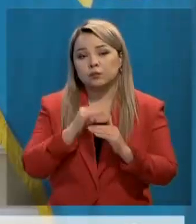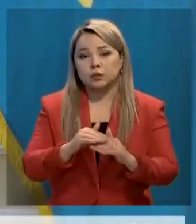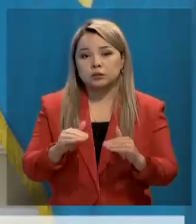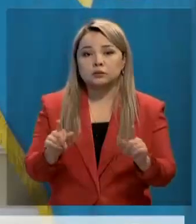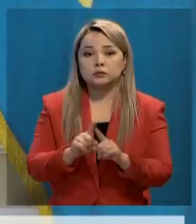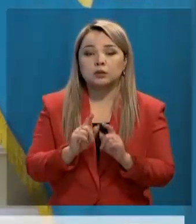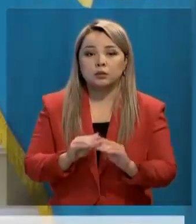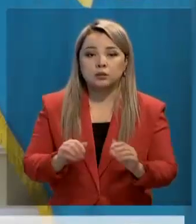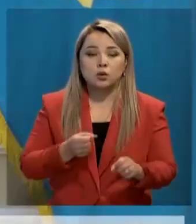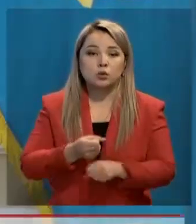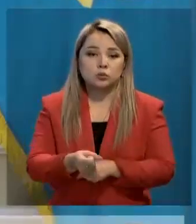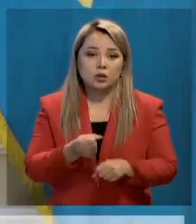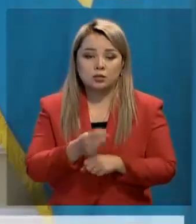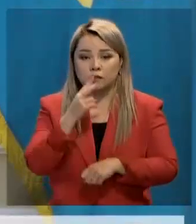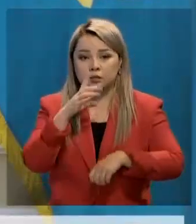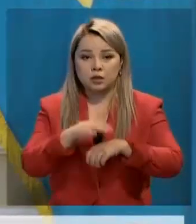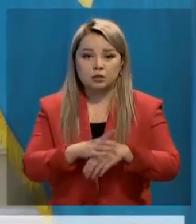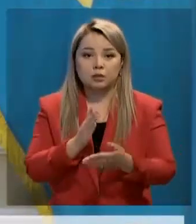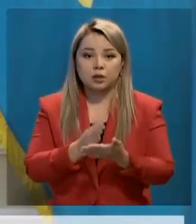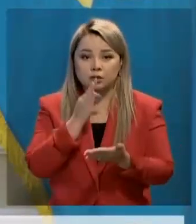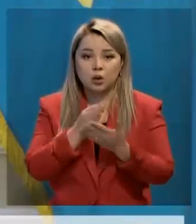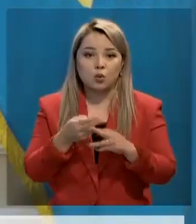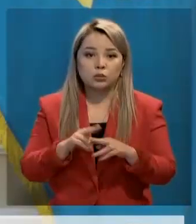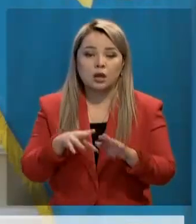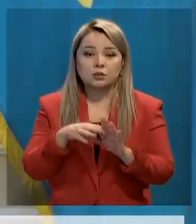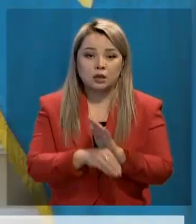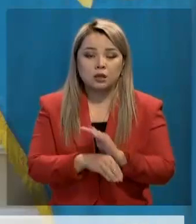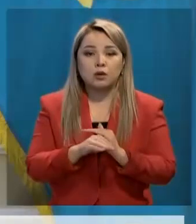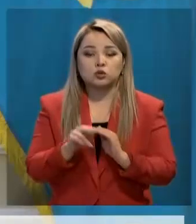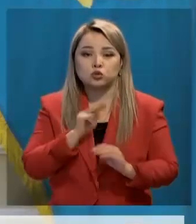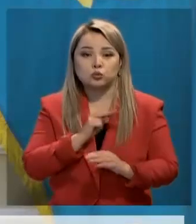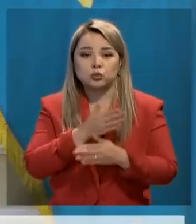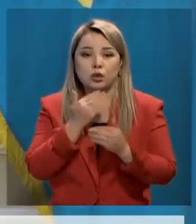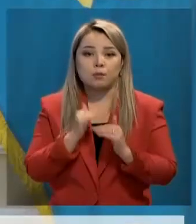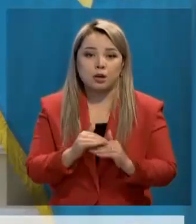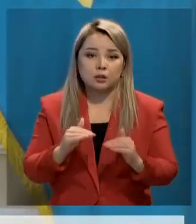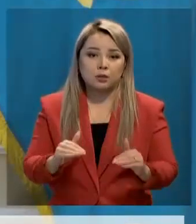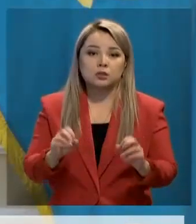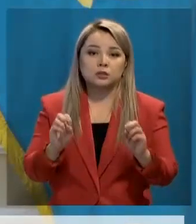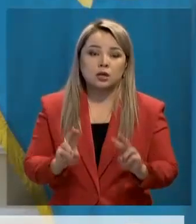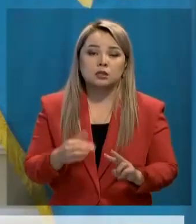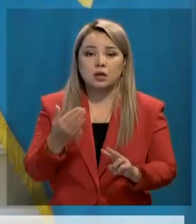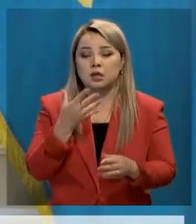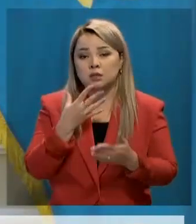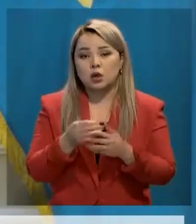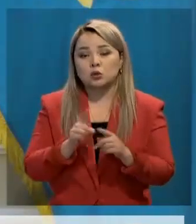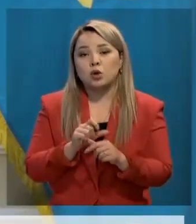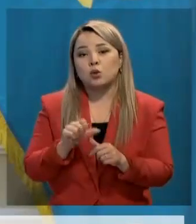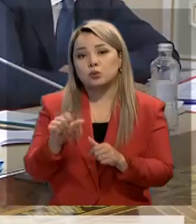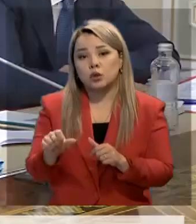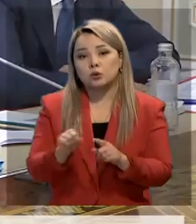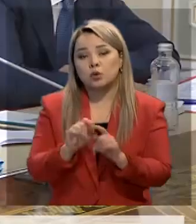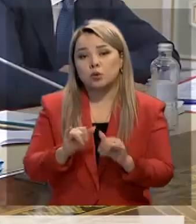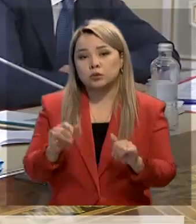балабақшаларда балаларды ұрып соғу деректері бар. Сонымен қатар жұмыс істемейтін балабақшаларға қаржы бөлік көбейіп